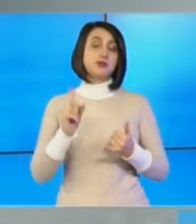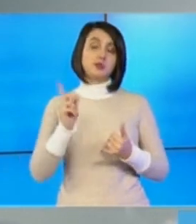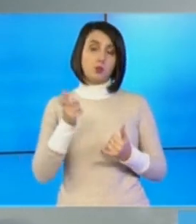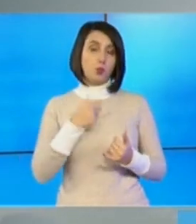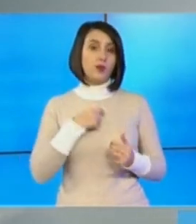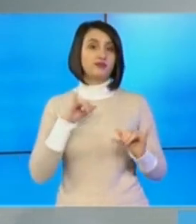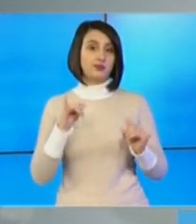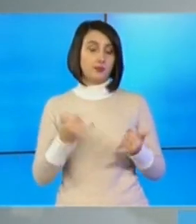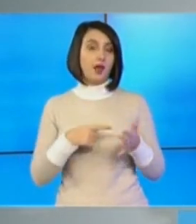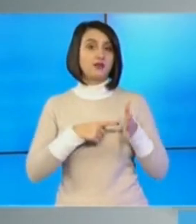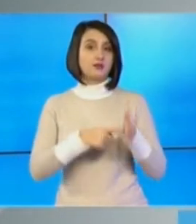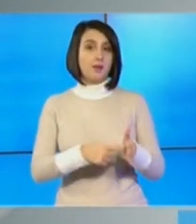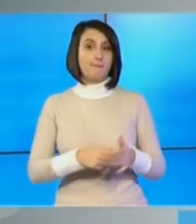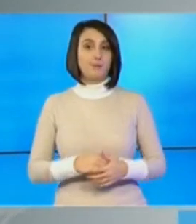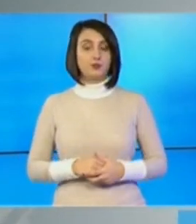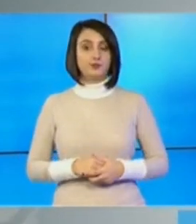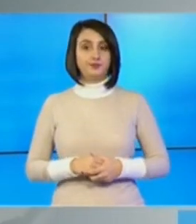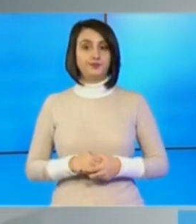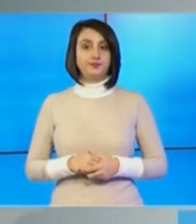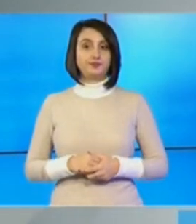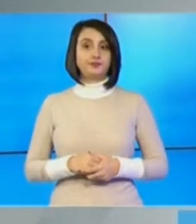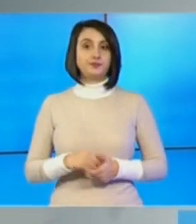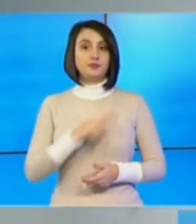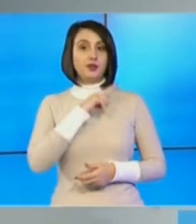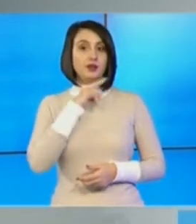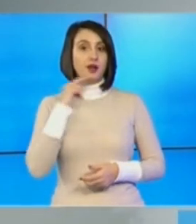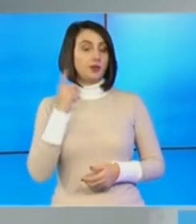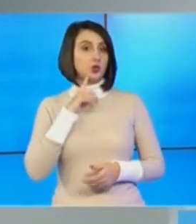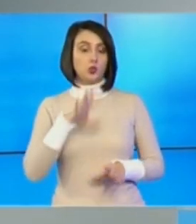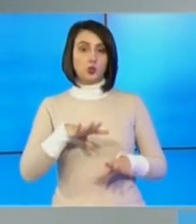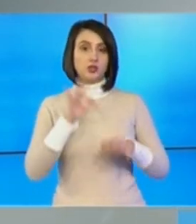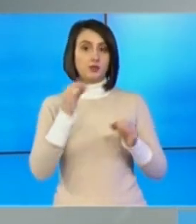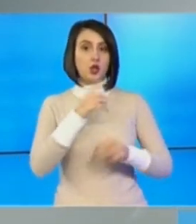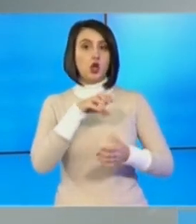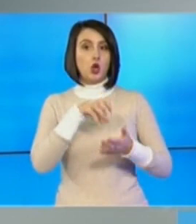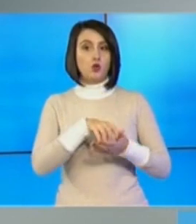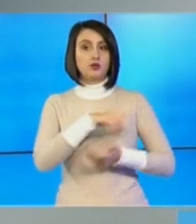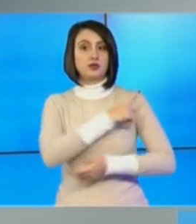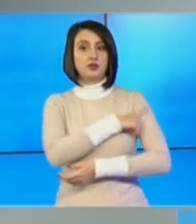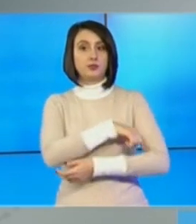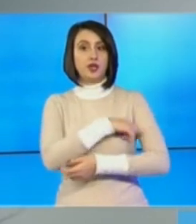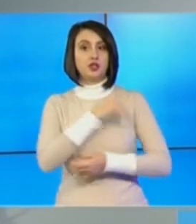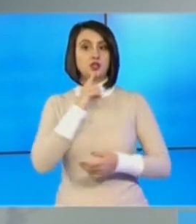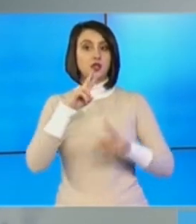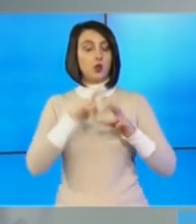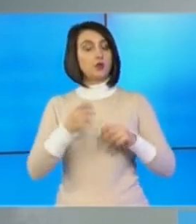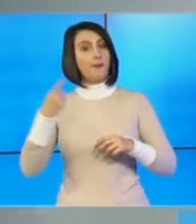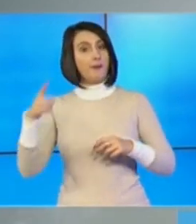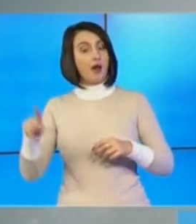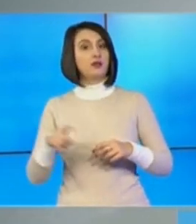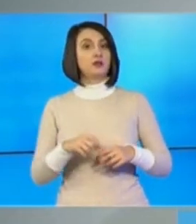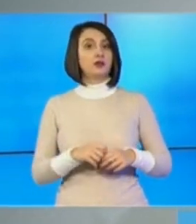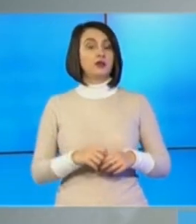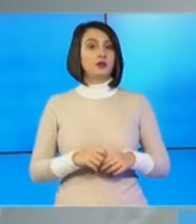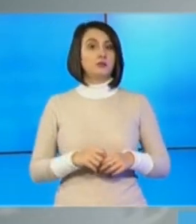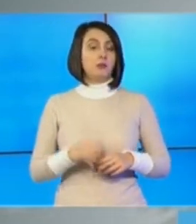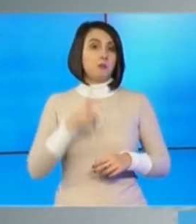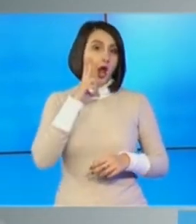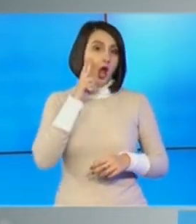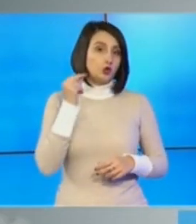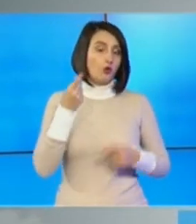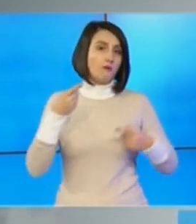se poate întâmpla, de exemplu, în Alba să nu găsim locuri în spitalul județean din Alba, să căutăm loc la Mureș sau la Brașov.